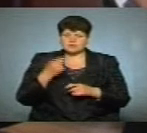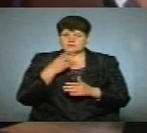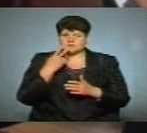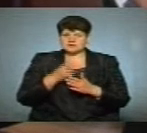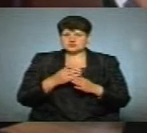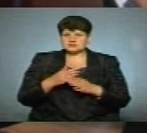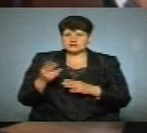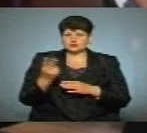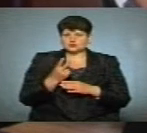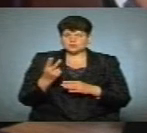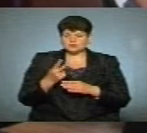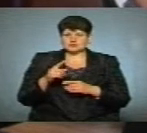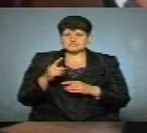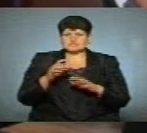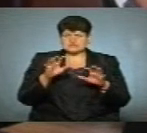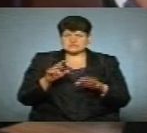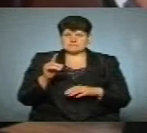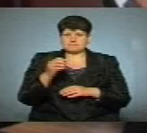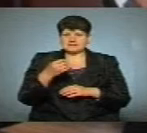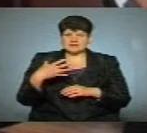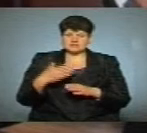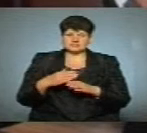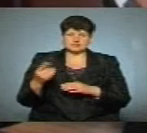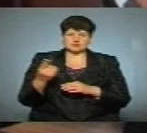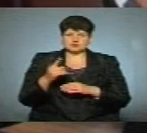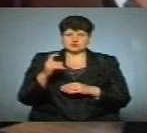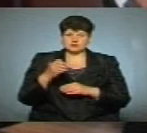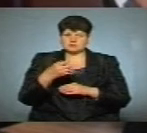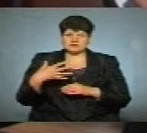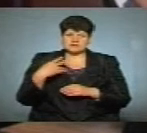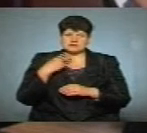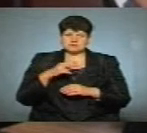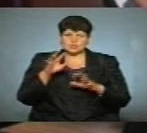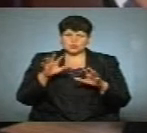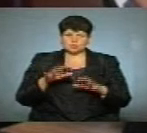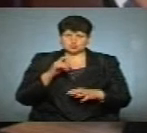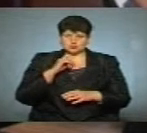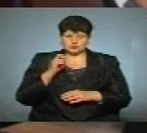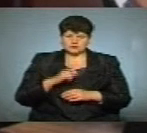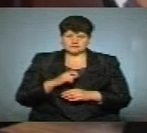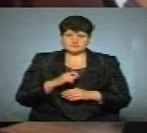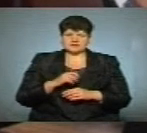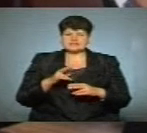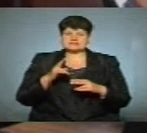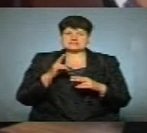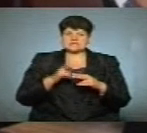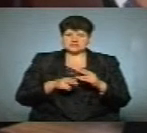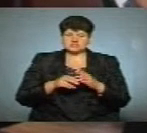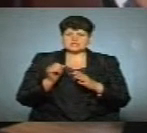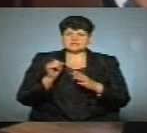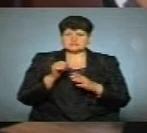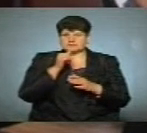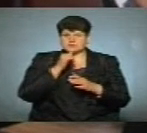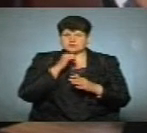передбаченого частиною 2 статті 15, частиною 1 статті 115 Кримінального кодексу України, як закінчений замах на